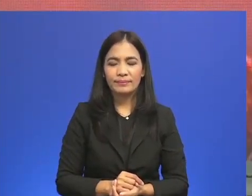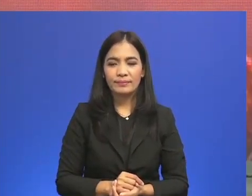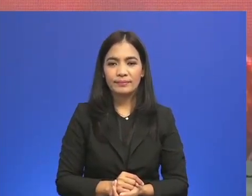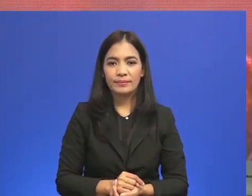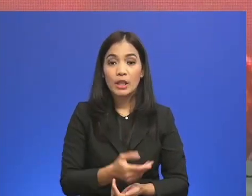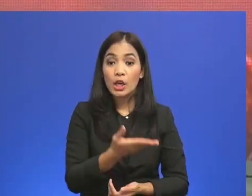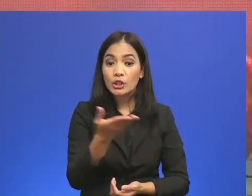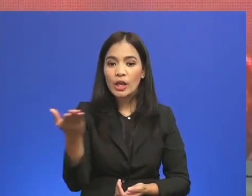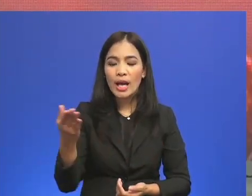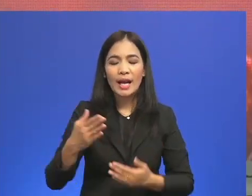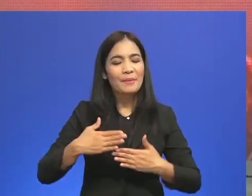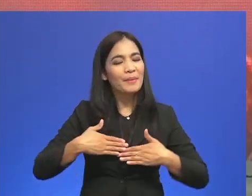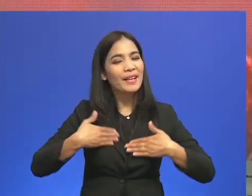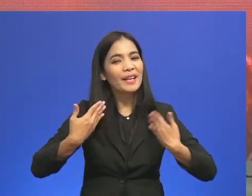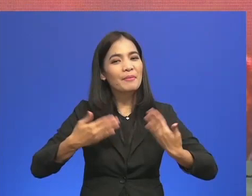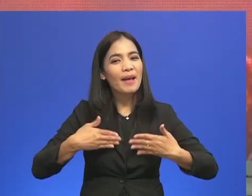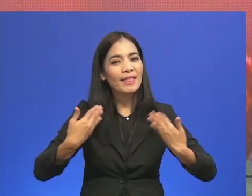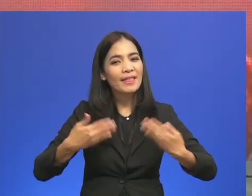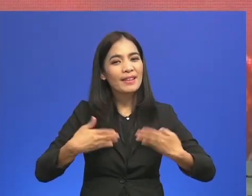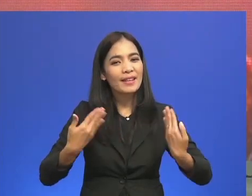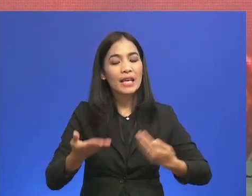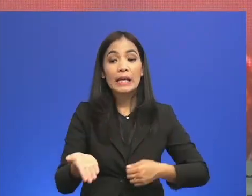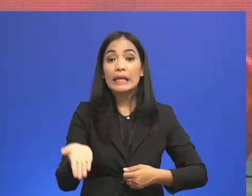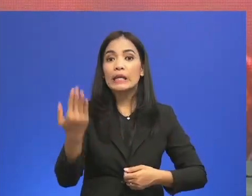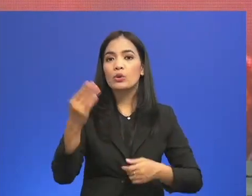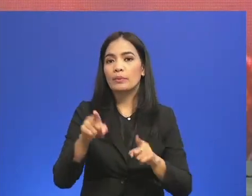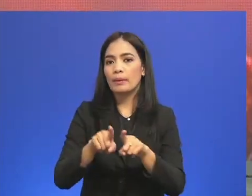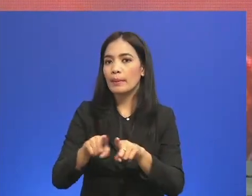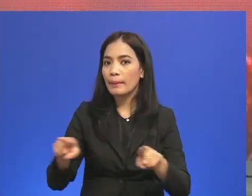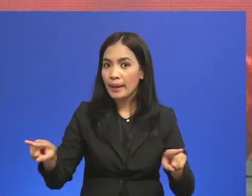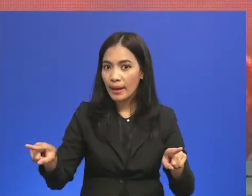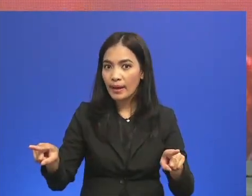Saudara akan menikmati kehidupan yang berbeda.